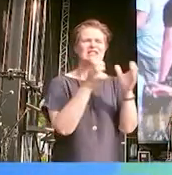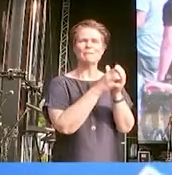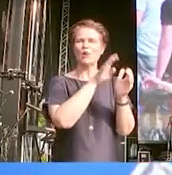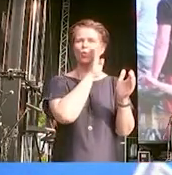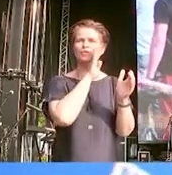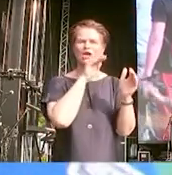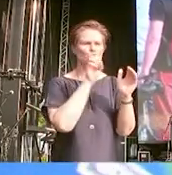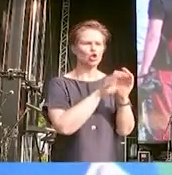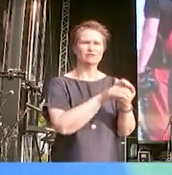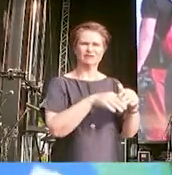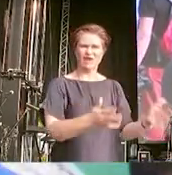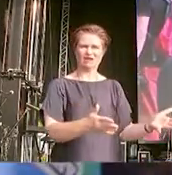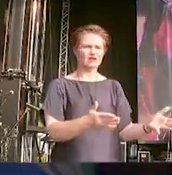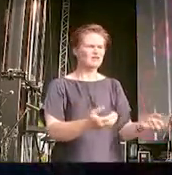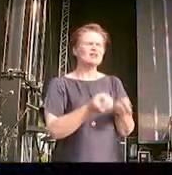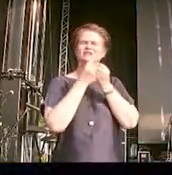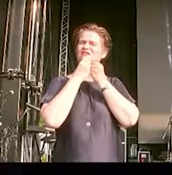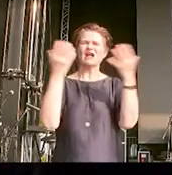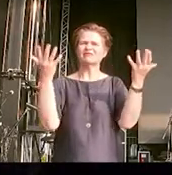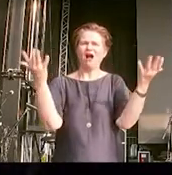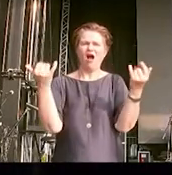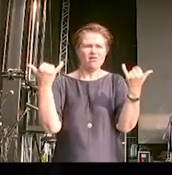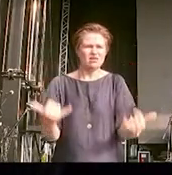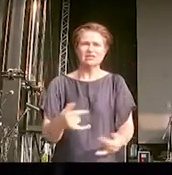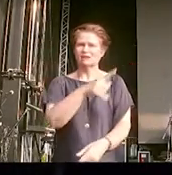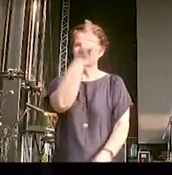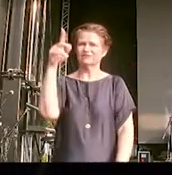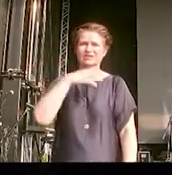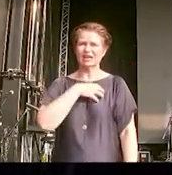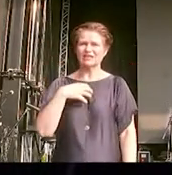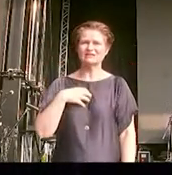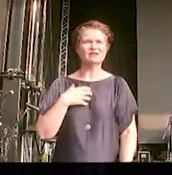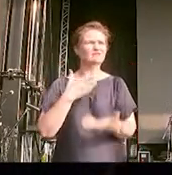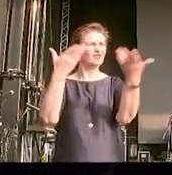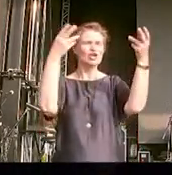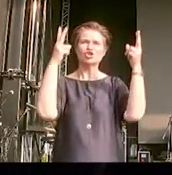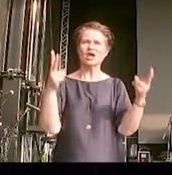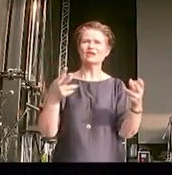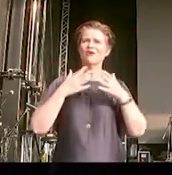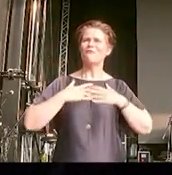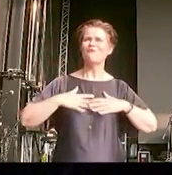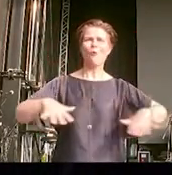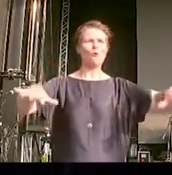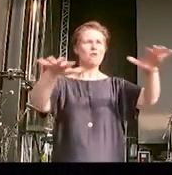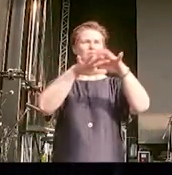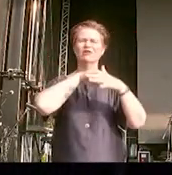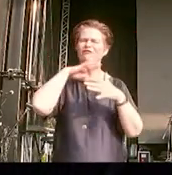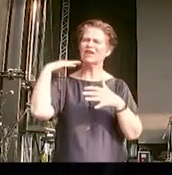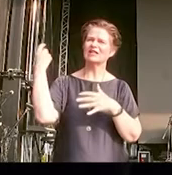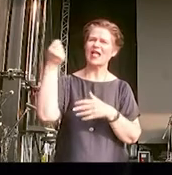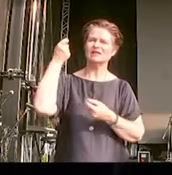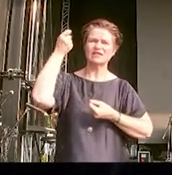Und es ist skandalös, wenn hier in Dresden, einer wohlhabenden Stadt, wo massiv Geld investiert